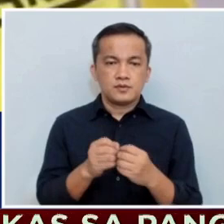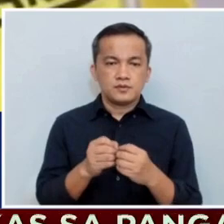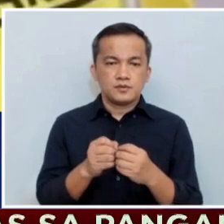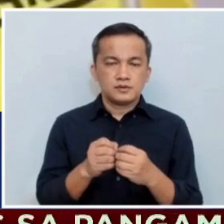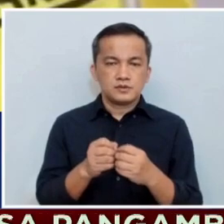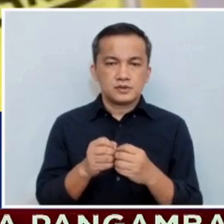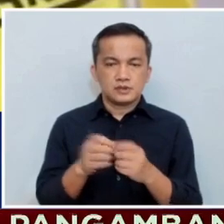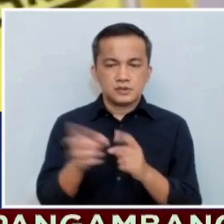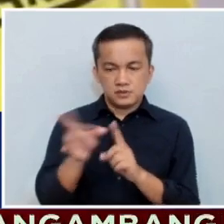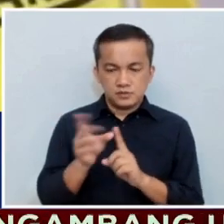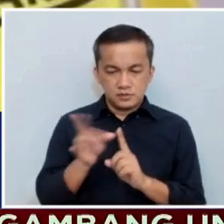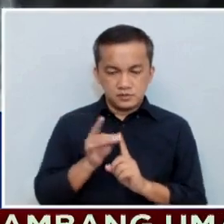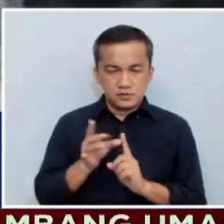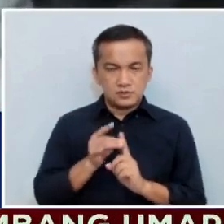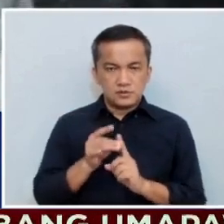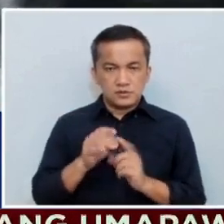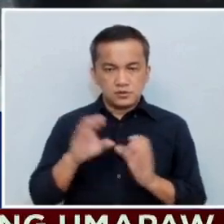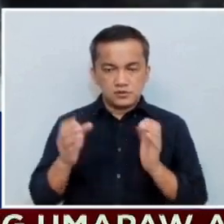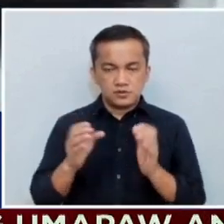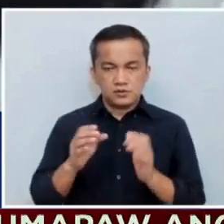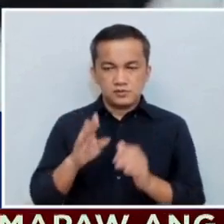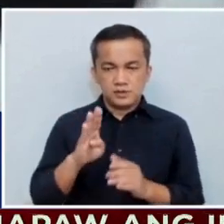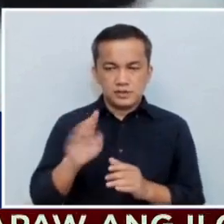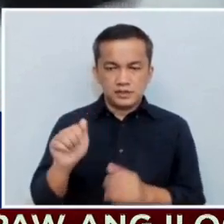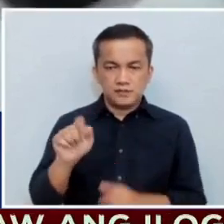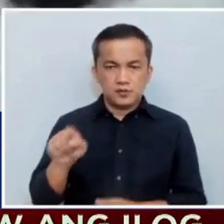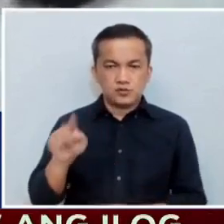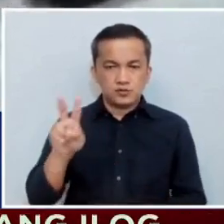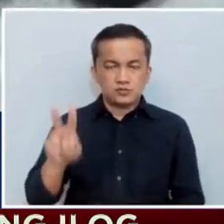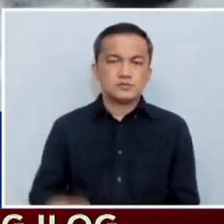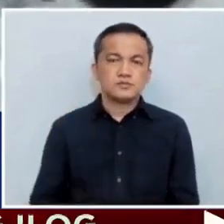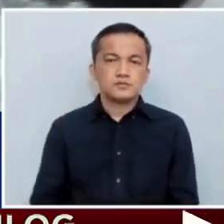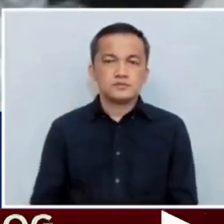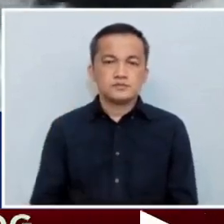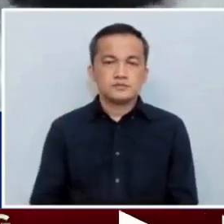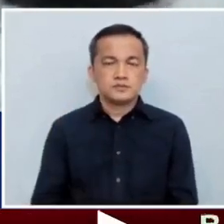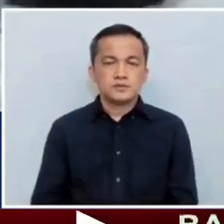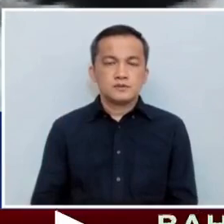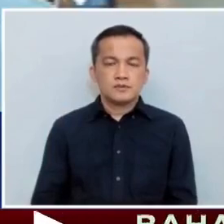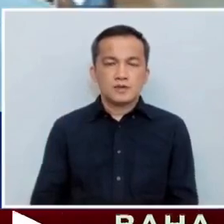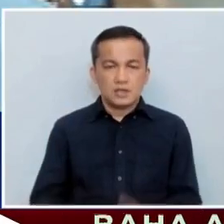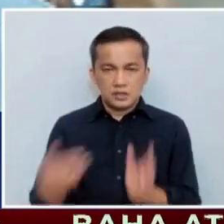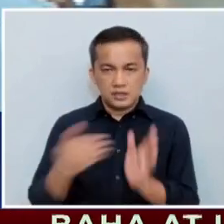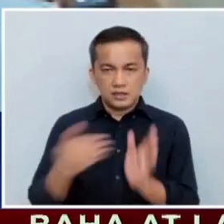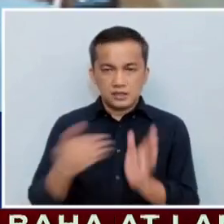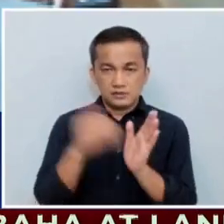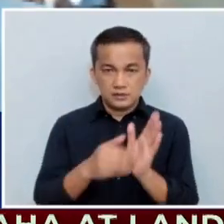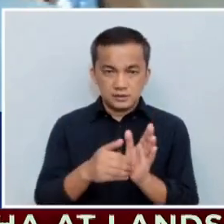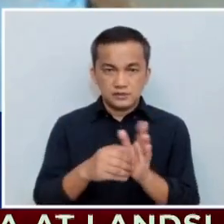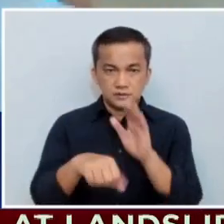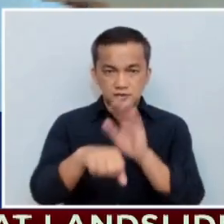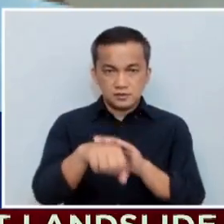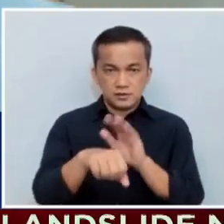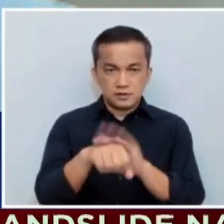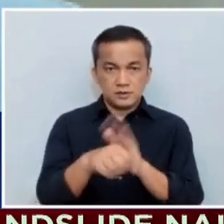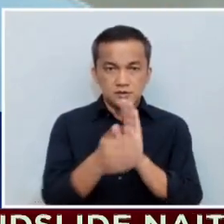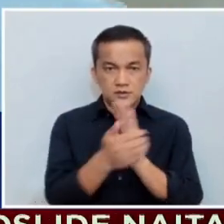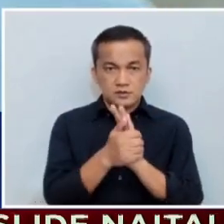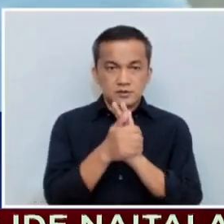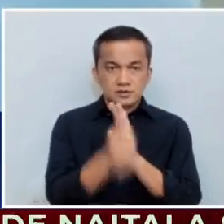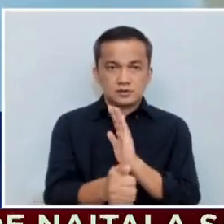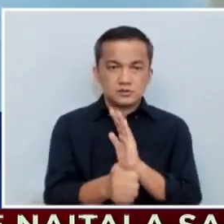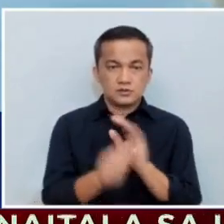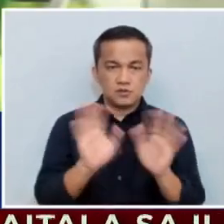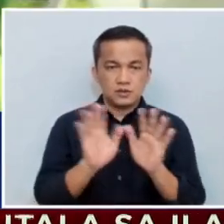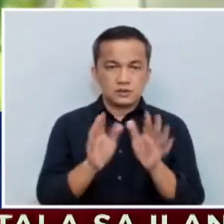siya kumpara sa BA.2. Kaya naman paulit-ulit ang paalala ng mga eksperto, huwag